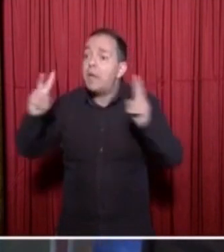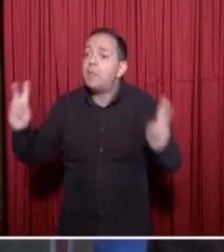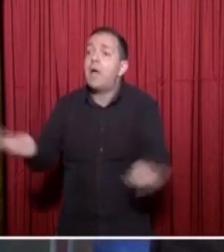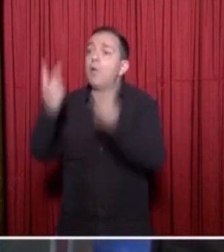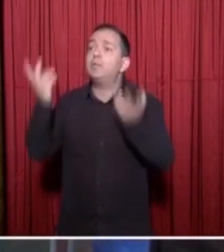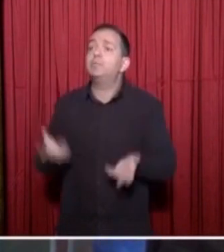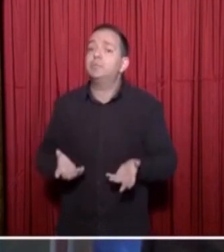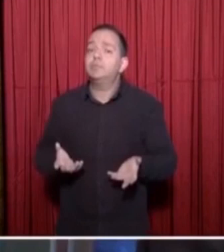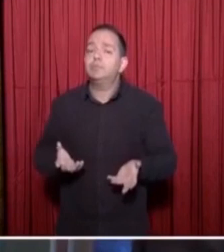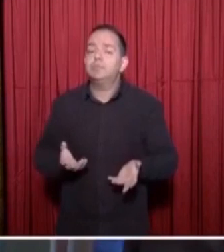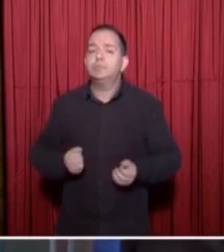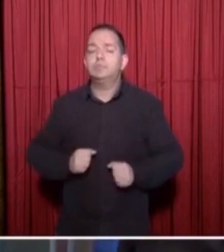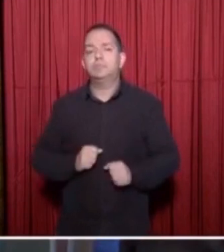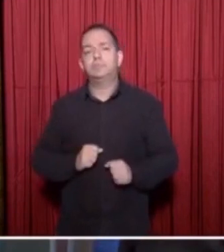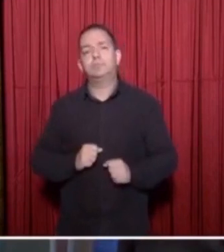απεκαλύφθη.